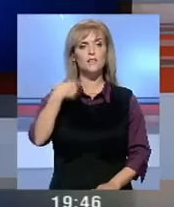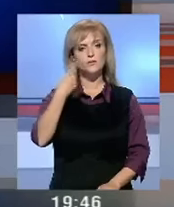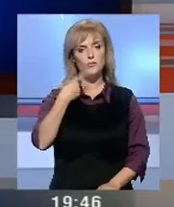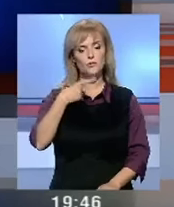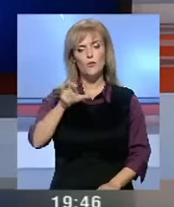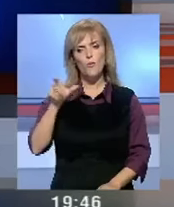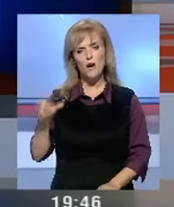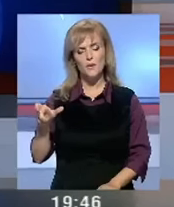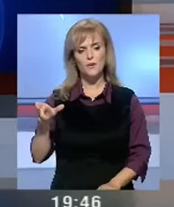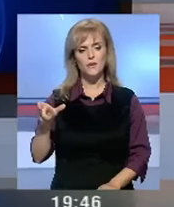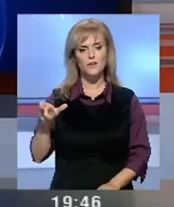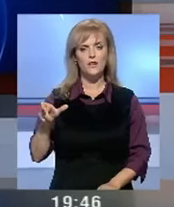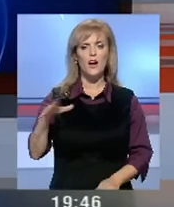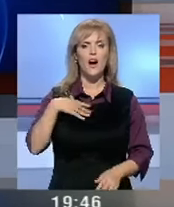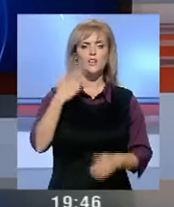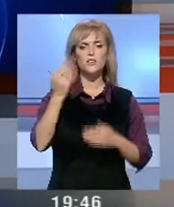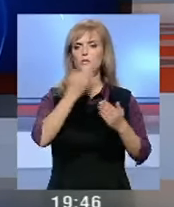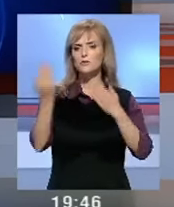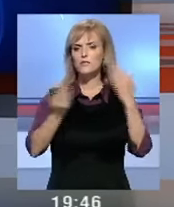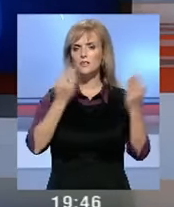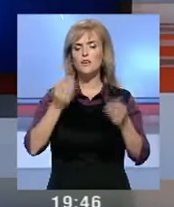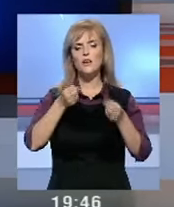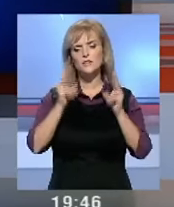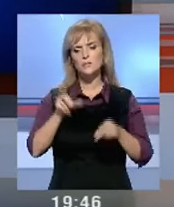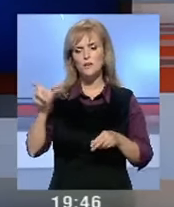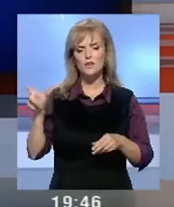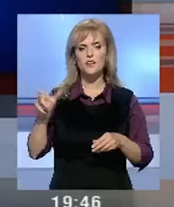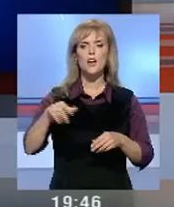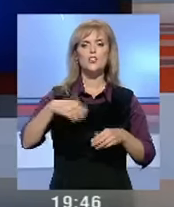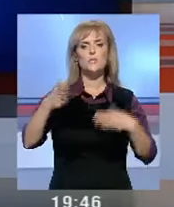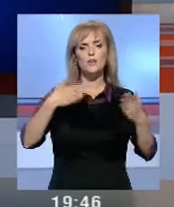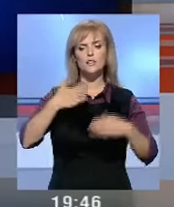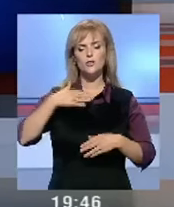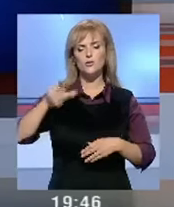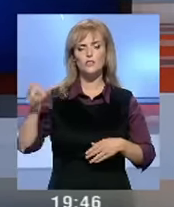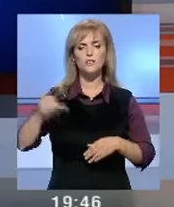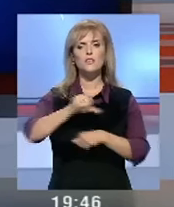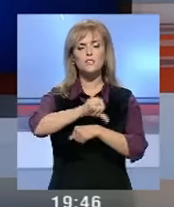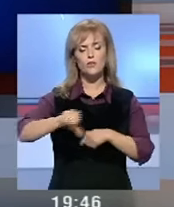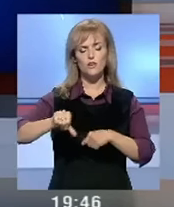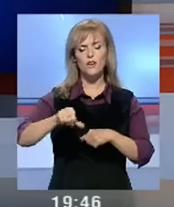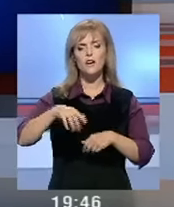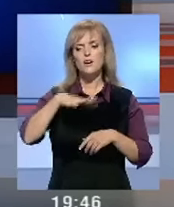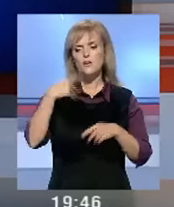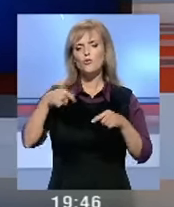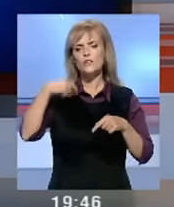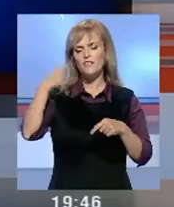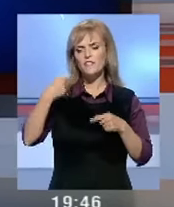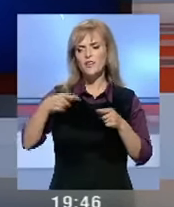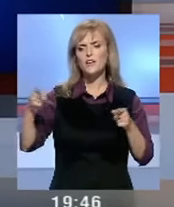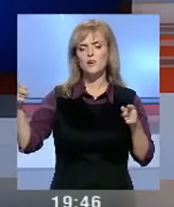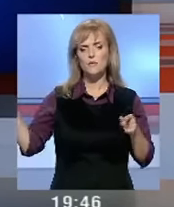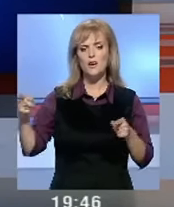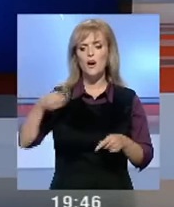spun sondajele, o spun experții și partenerii de dezvoltare. Din păcate, de-a lungul timpului, politicienii, în loc